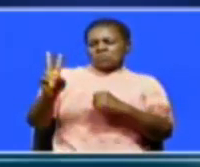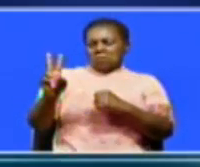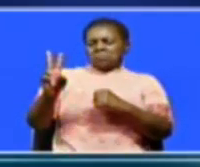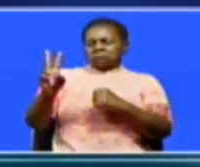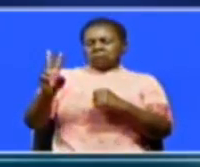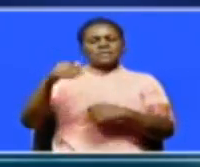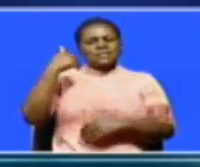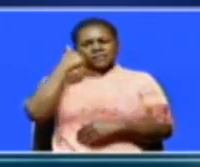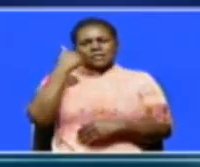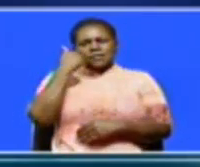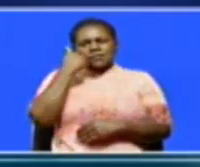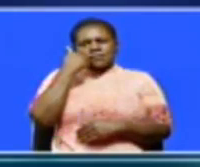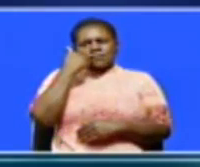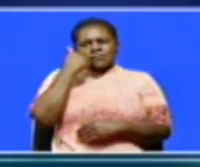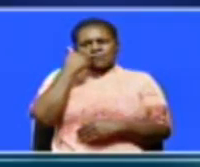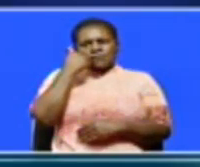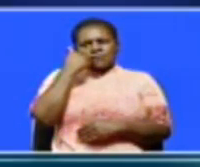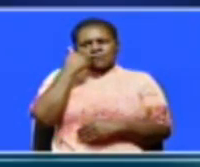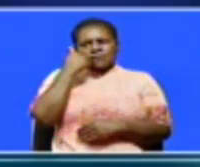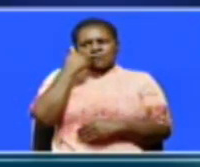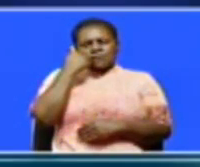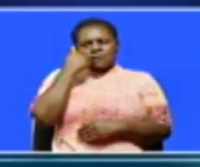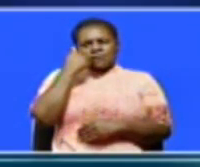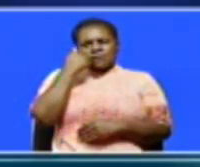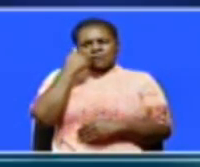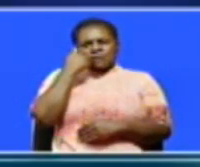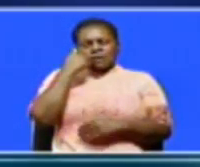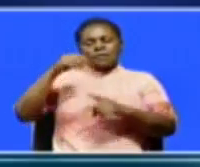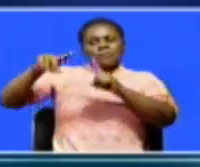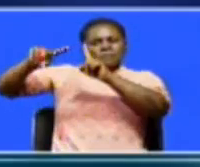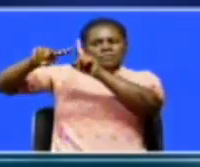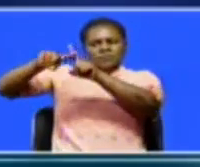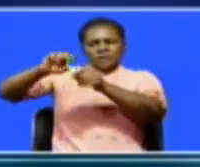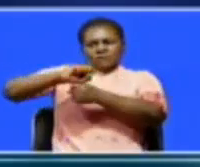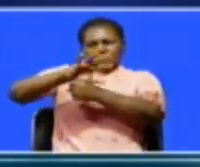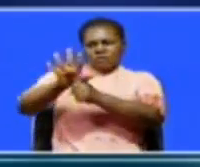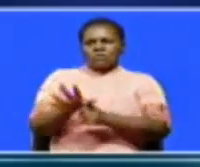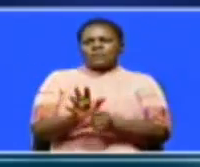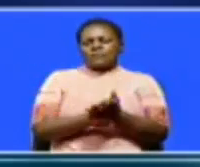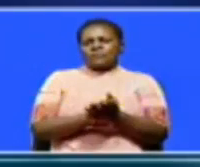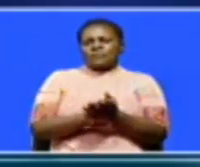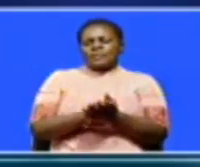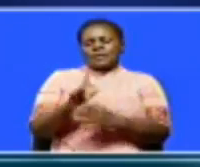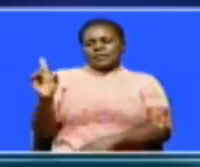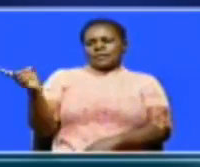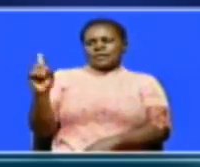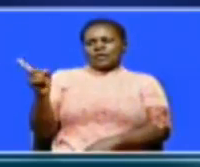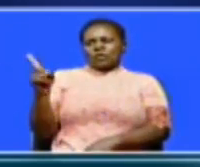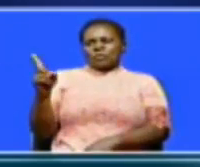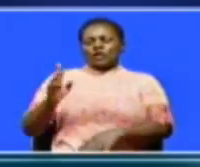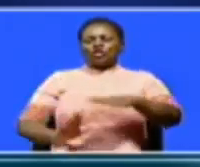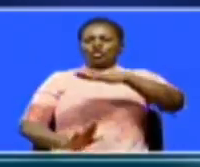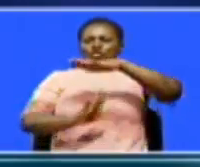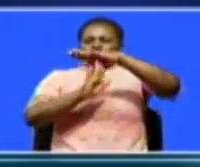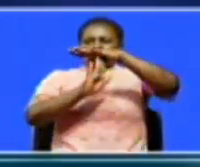number of cases that have turned positive. Kaunti ya Nairobi imesalia juu